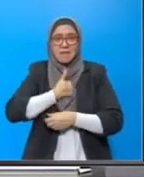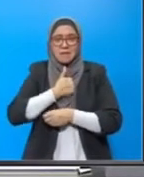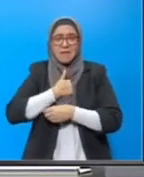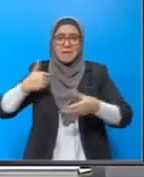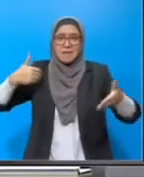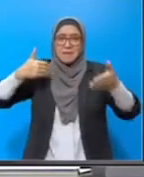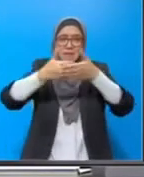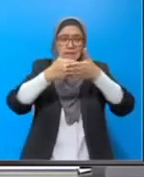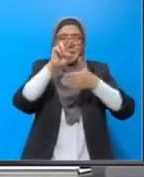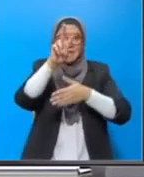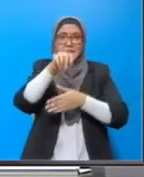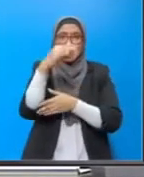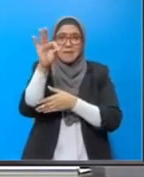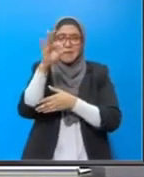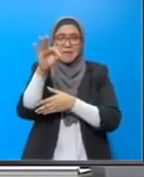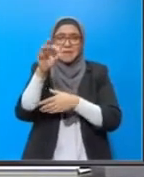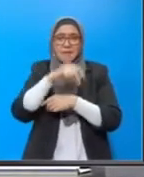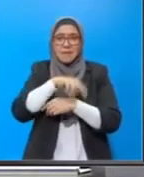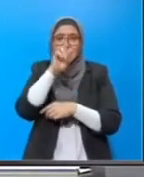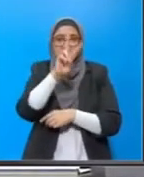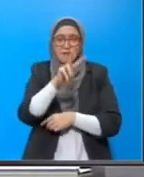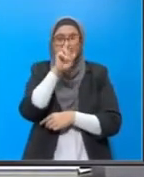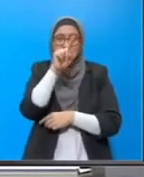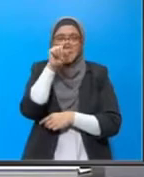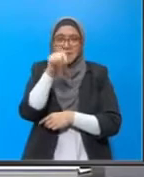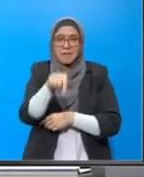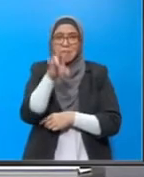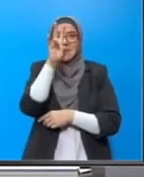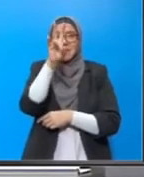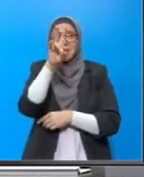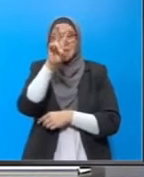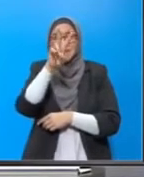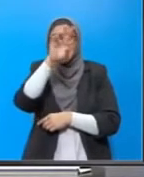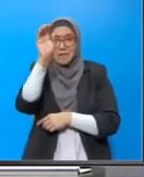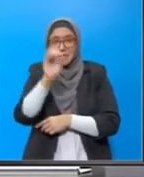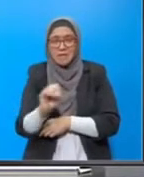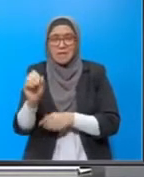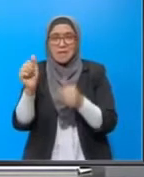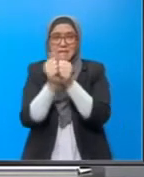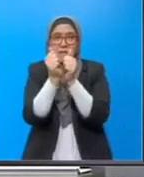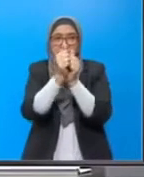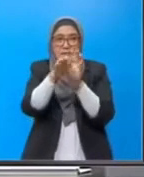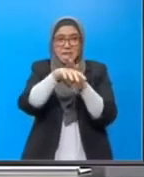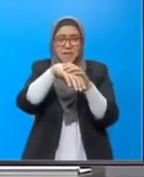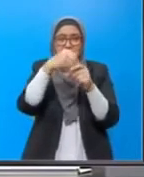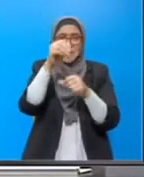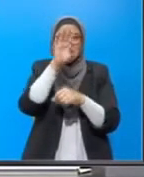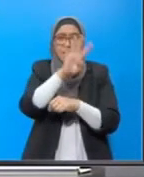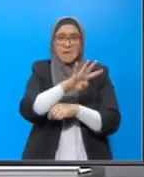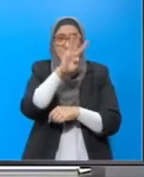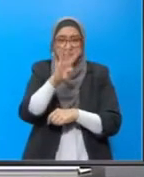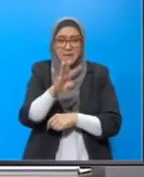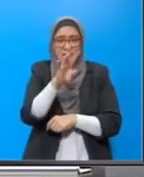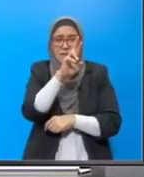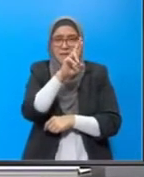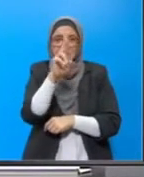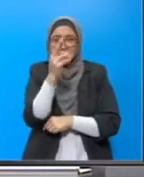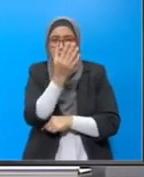2019 ilah 21 perpuluhan 7 200 dengan pengeluaran yang 44.000